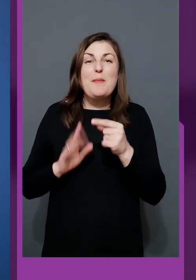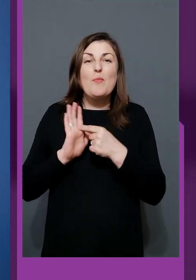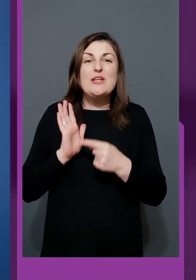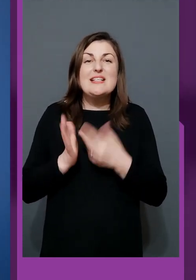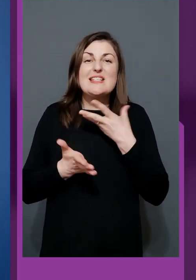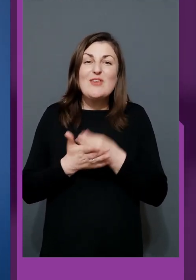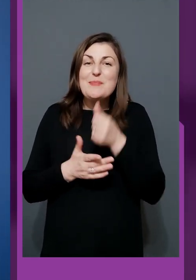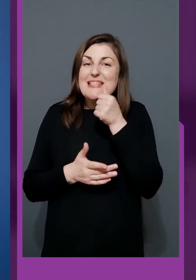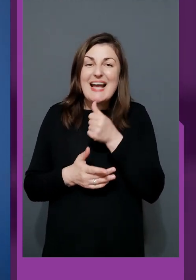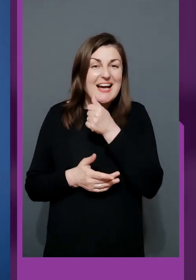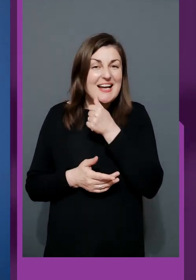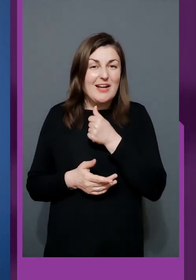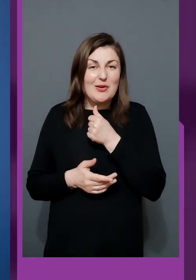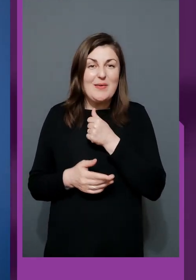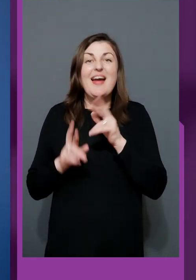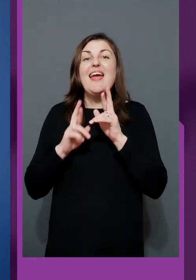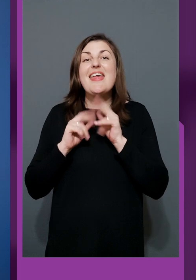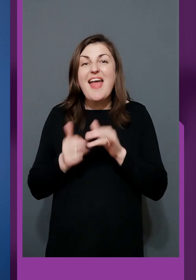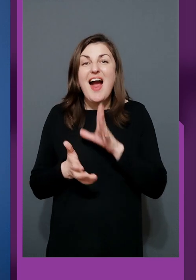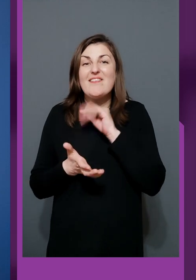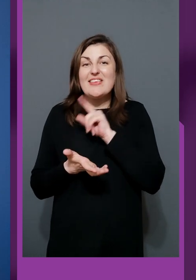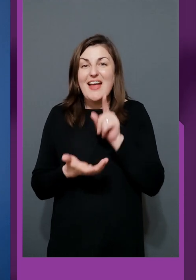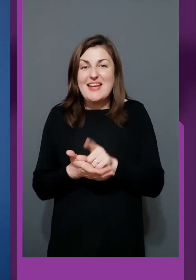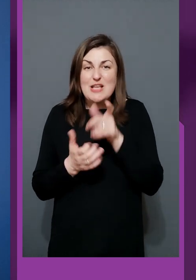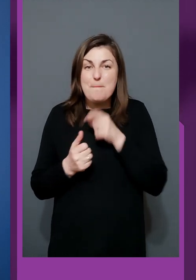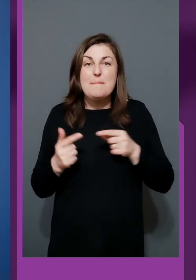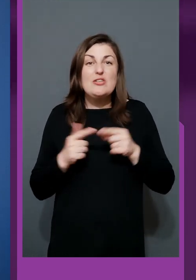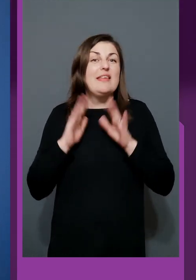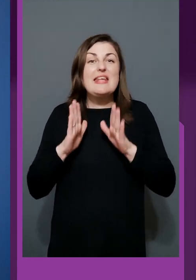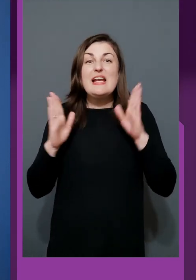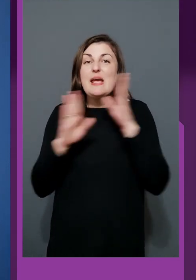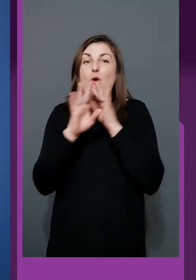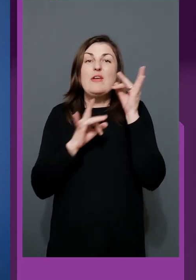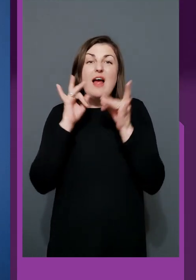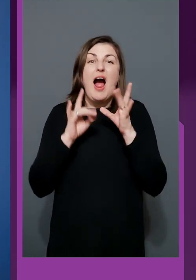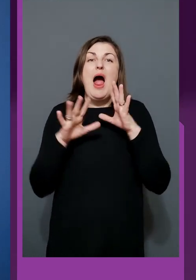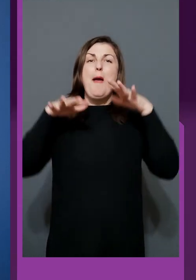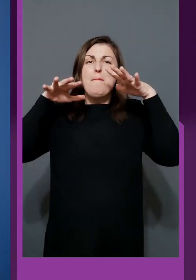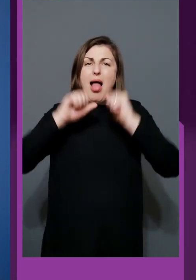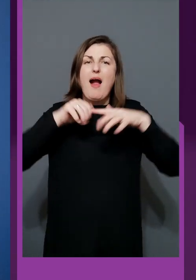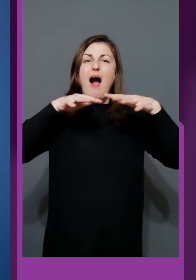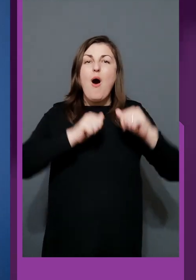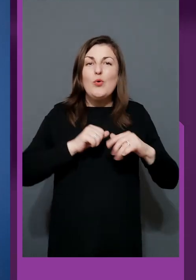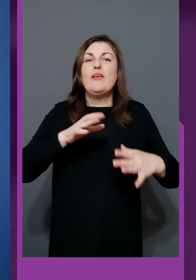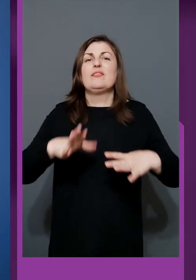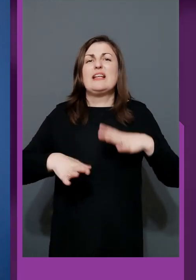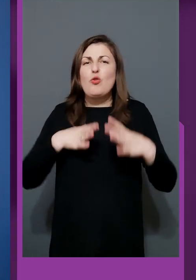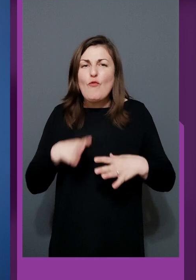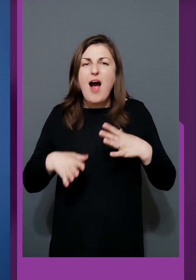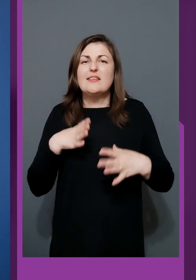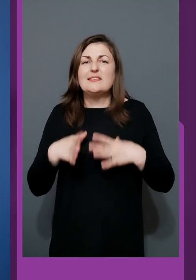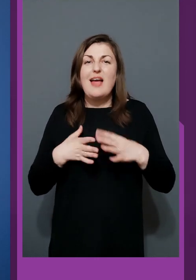би щоб ти поділила своїм секретом як вдається під час не тільки повітряних тривог але й блекаутів